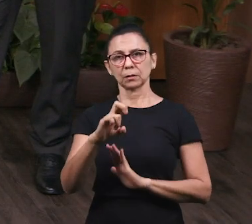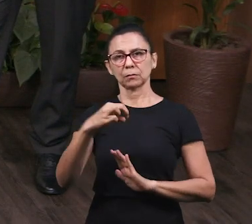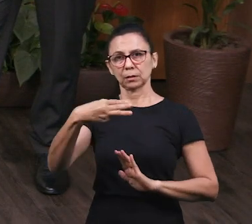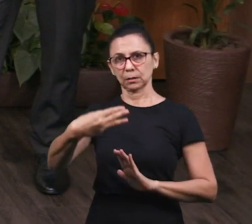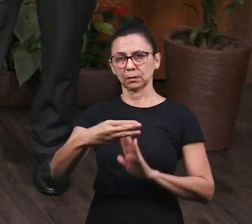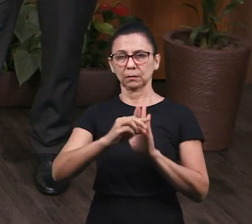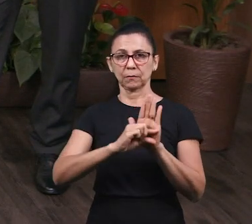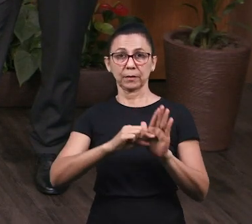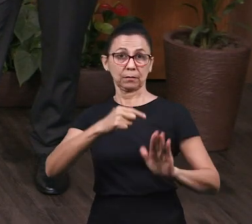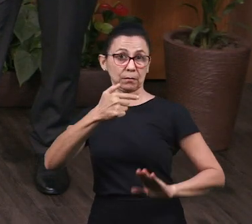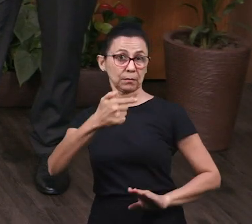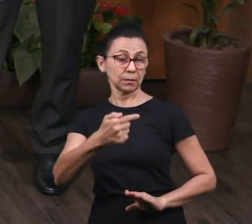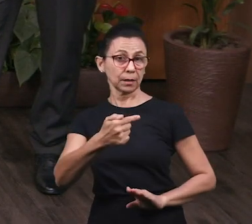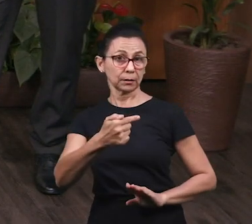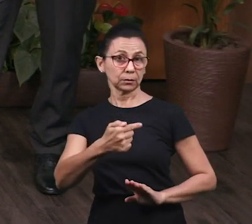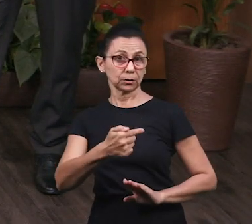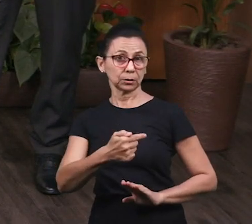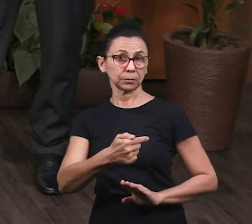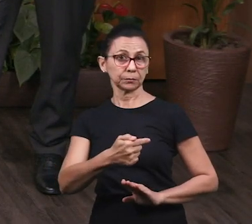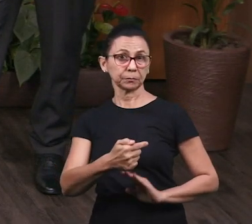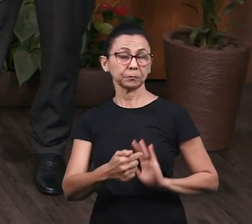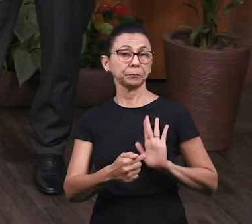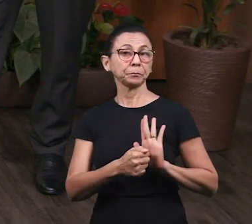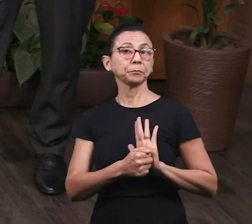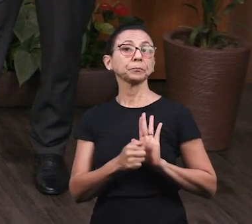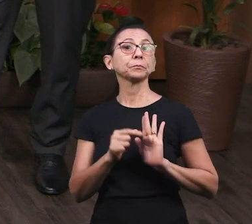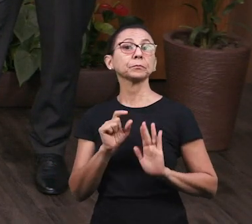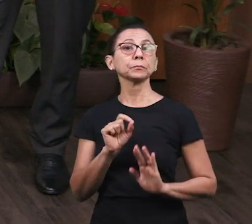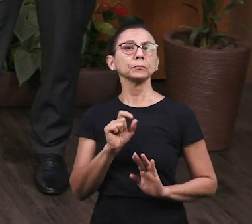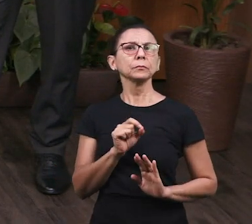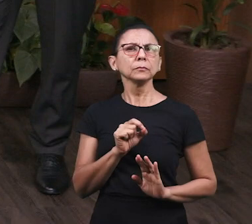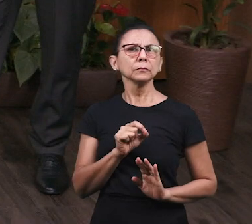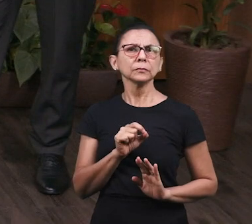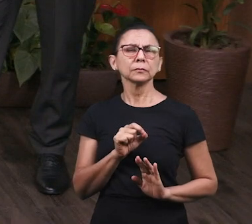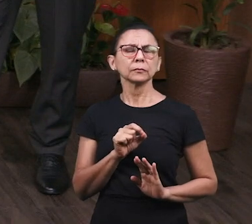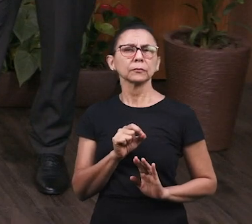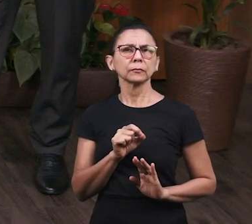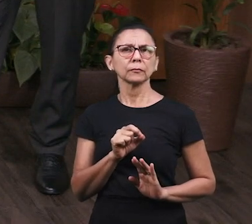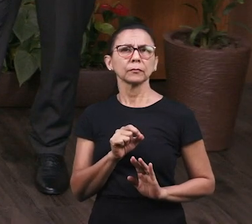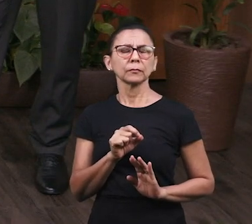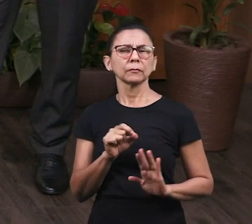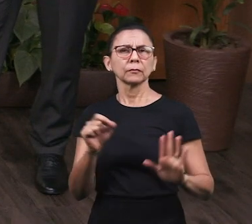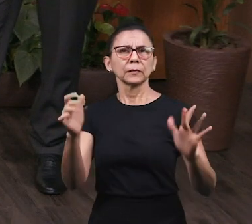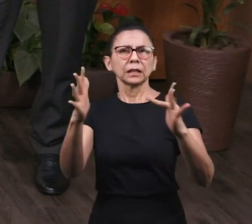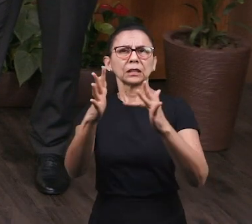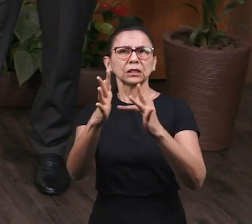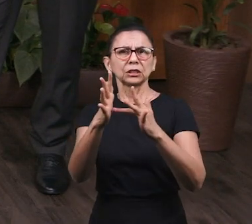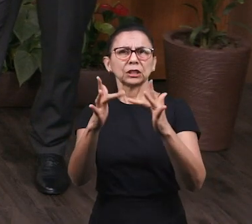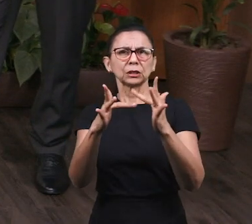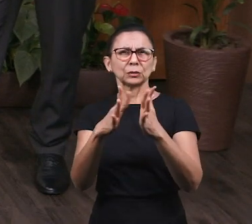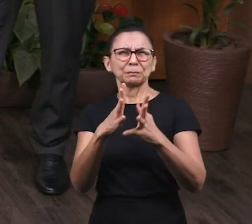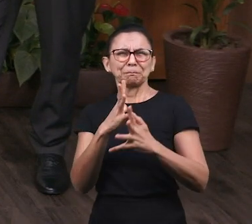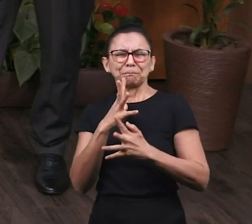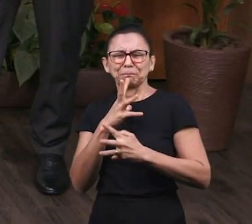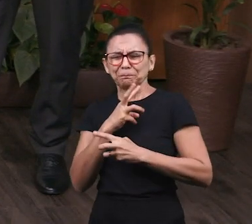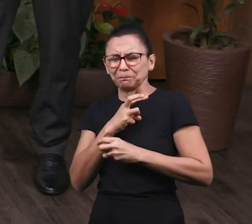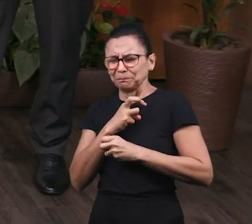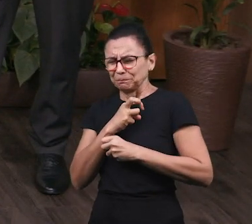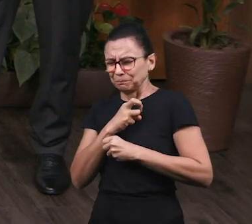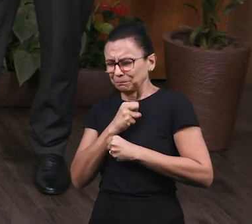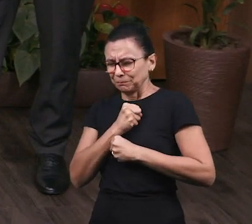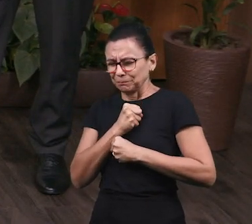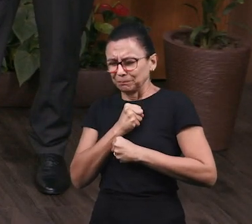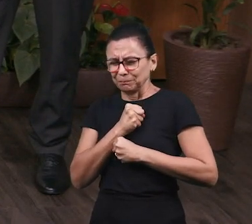7, qui nous dit « Le Seigneur Jésus, il a été opprimé, mais il n'a pas ouvert sa bouche. » Regardez bien